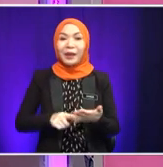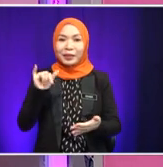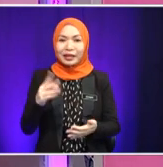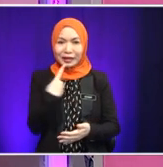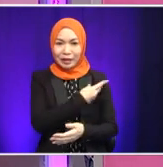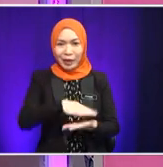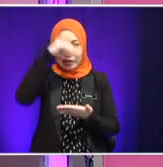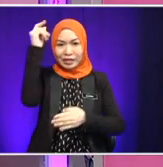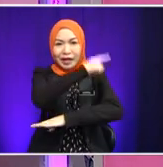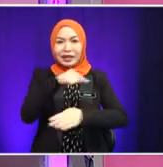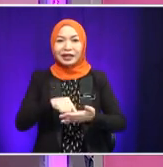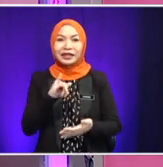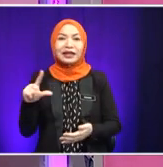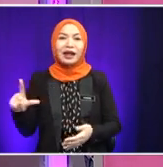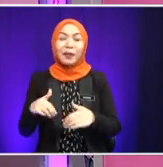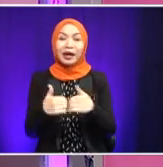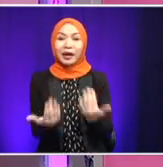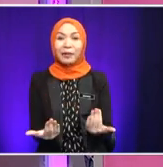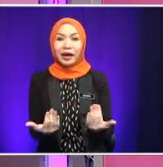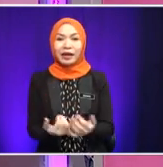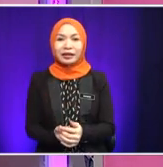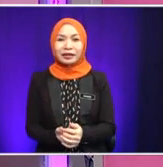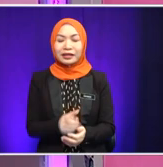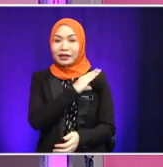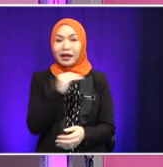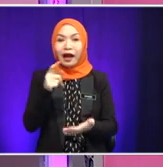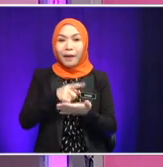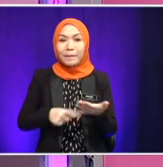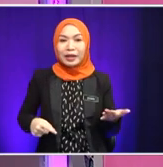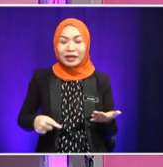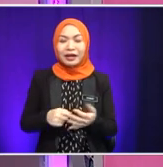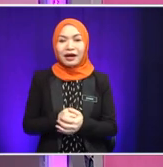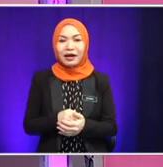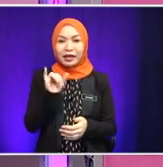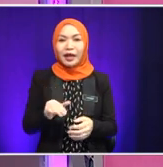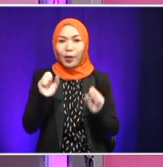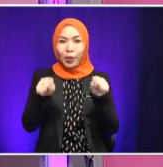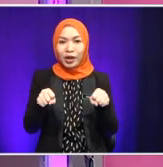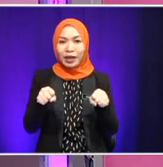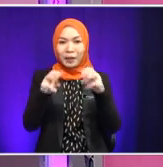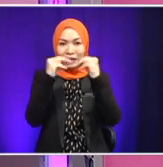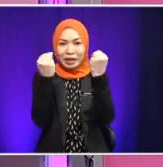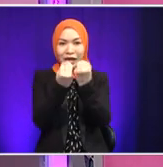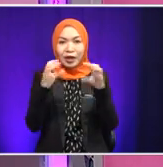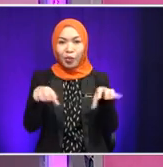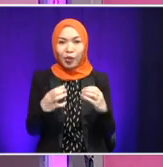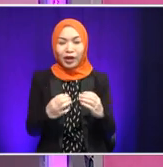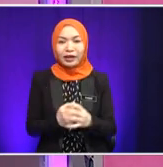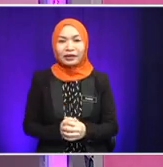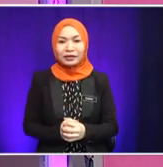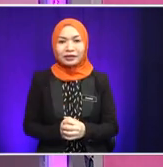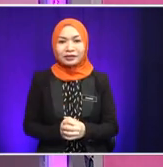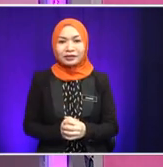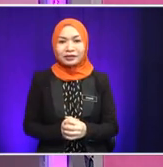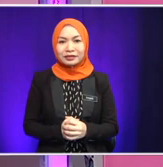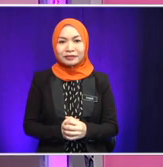hari ini adalah bagaimana Apakah peranan sebagai peranan setiap masyarakat di Indonesia ini mereka memakai peranan yang sangat